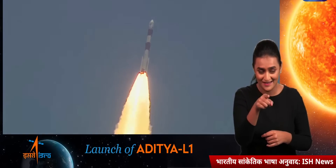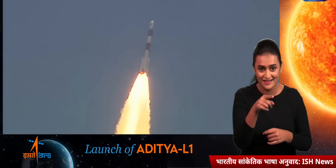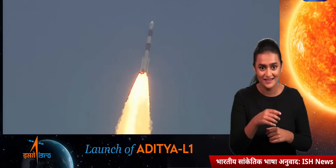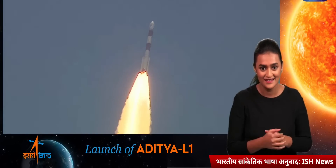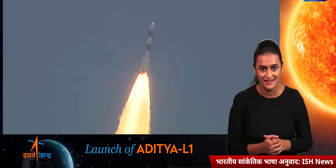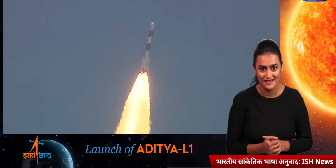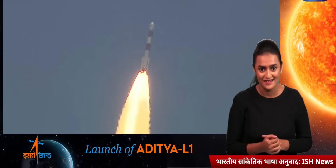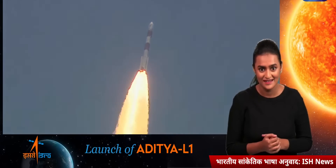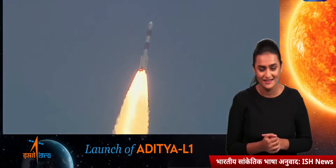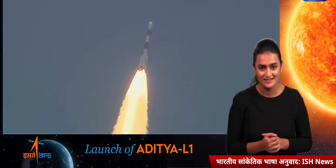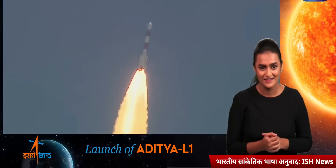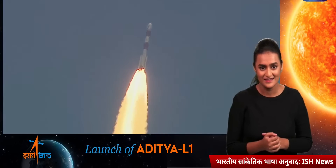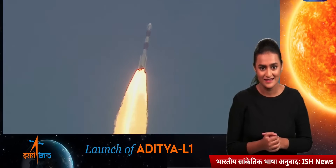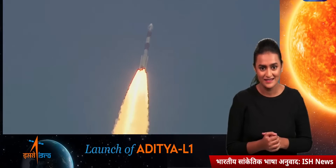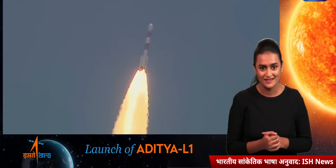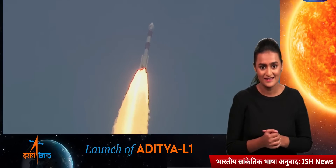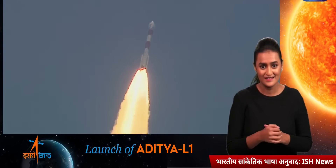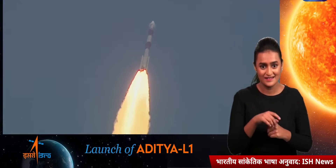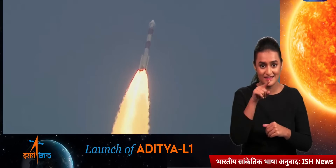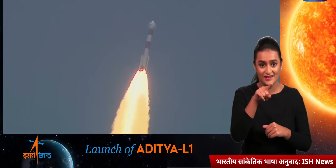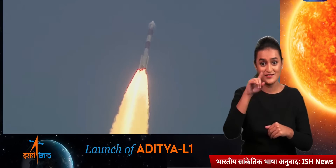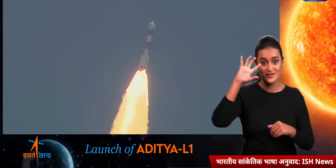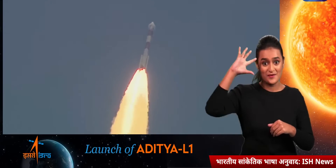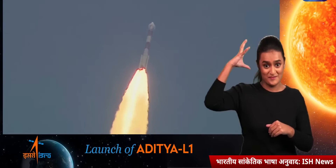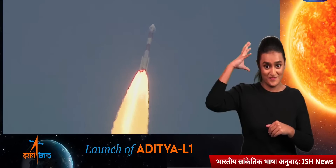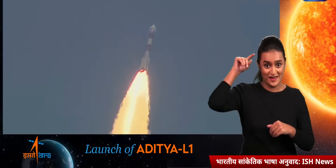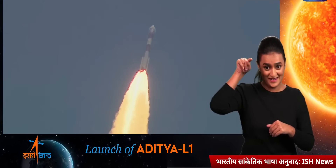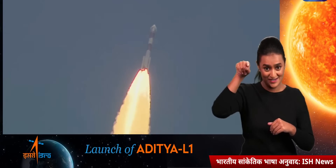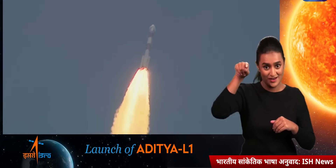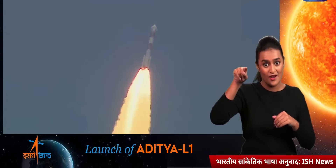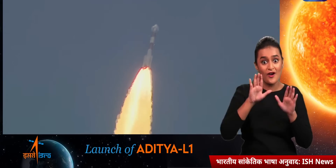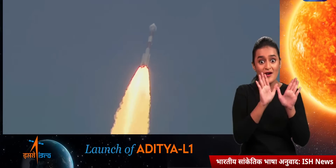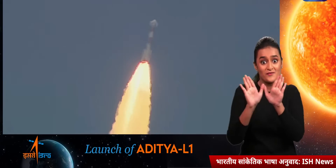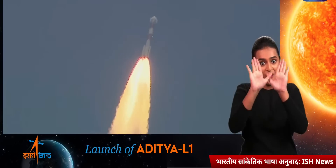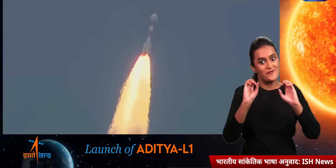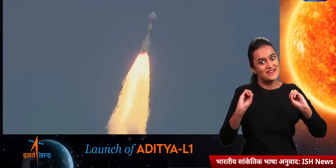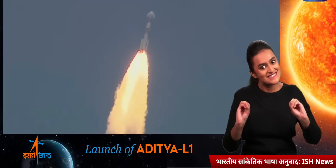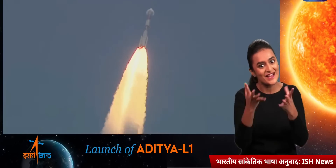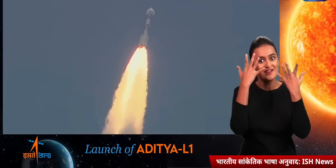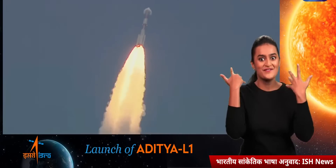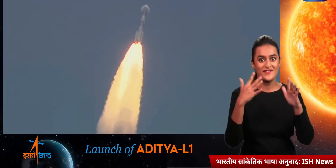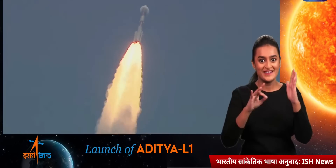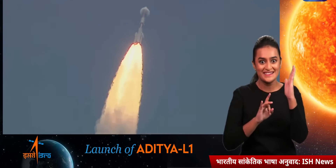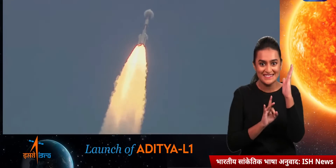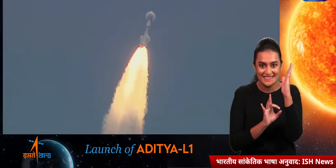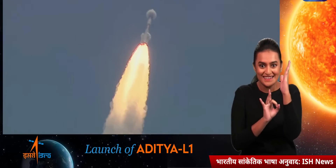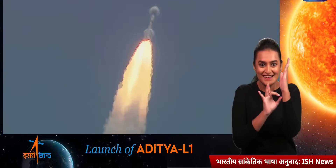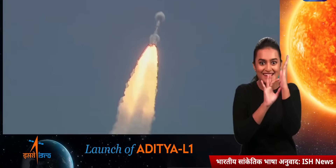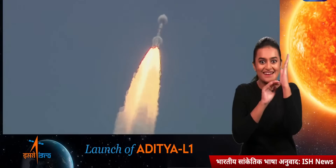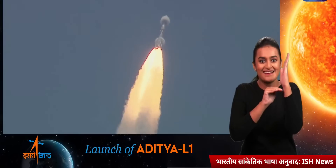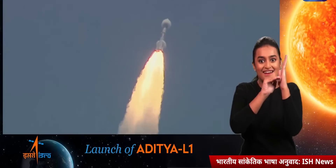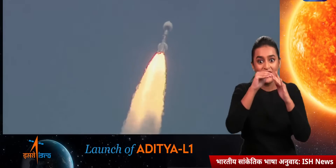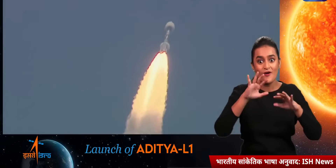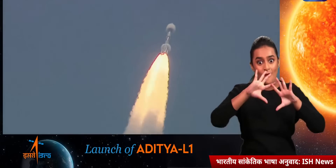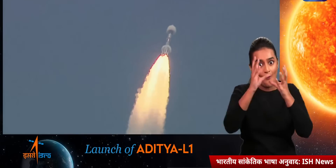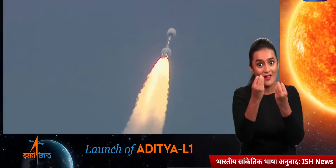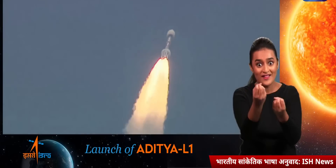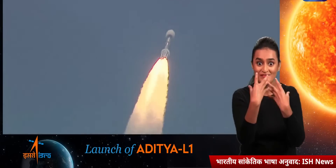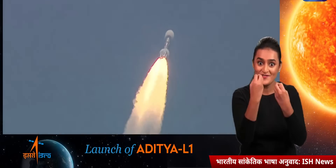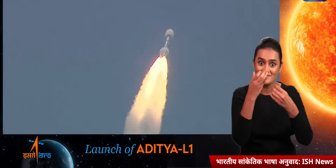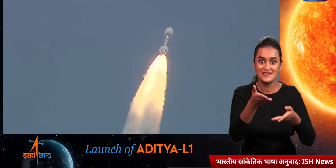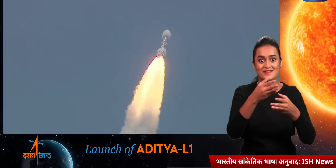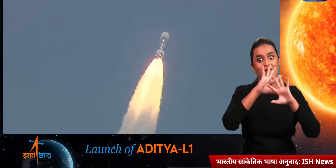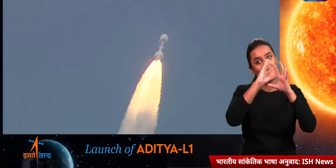seconds. प्रथम भारतीय सौर अंतरिक्ष यान निकल चुका है सूर्य के तेज से विज्ञान को प्रकाश करने। Air lead strap